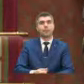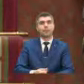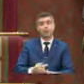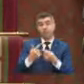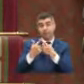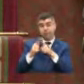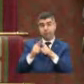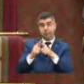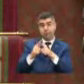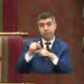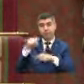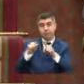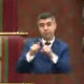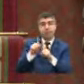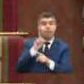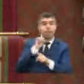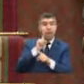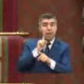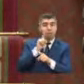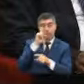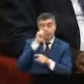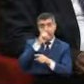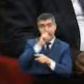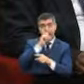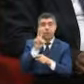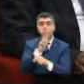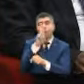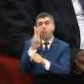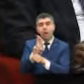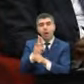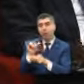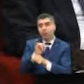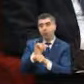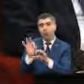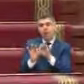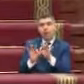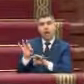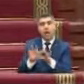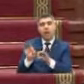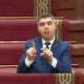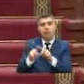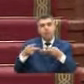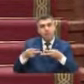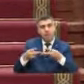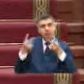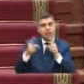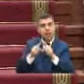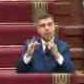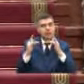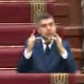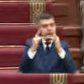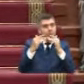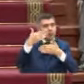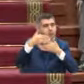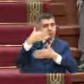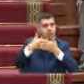بالنسبة للتلميذات، نسائلكم عن الإجراءات المتخذة لتوفير النقل والداخليات بالعالم